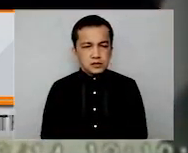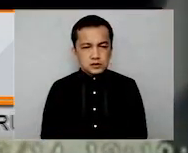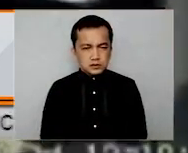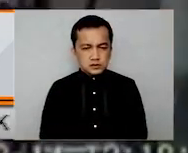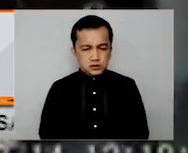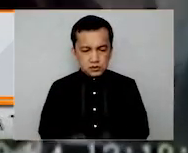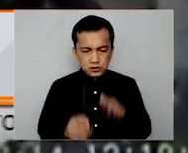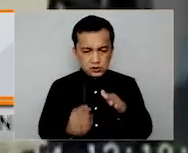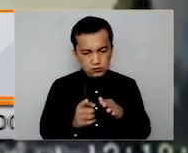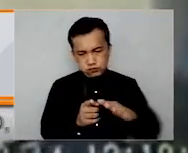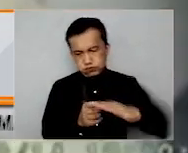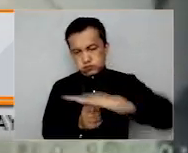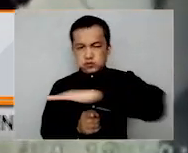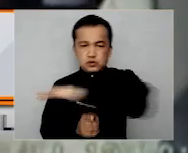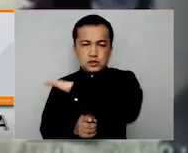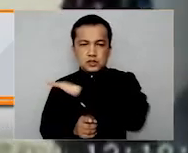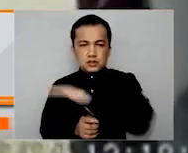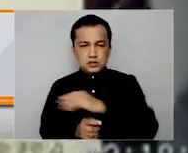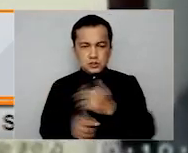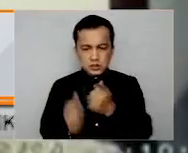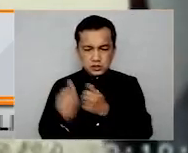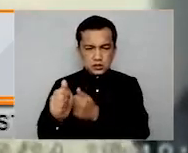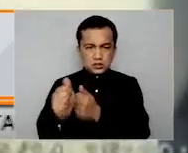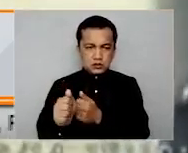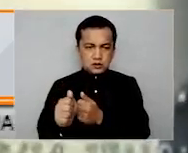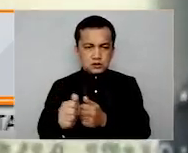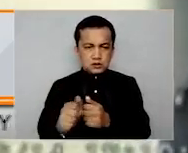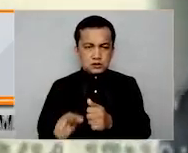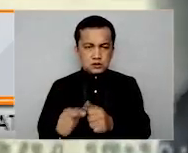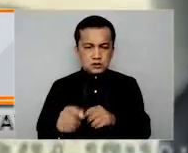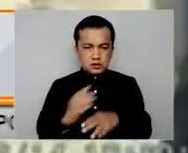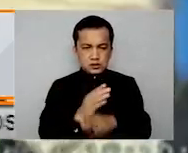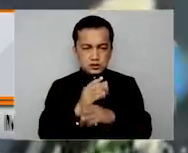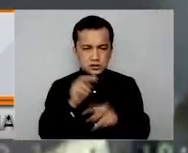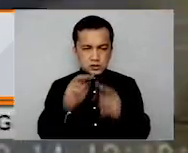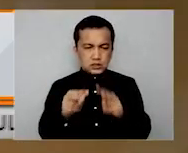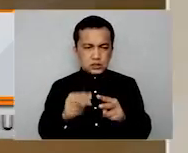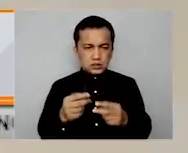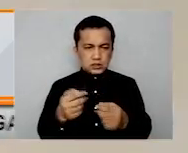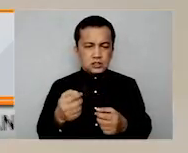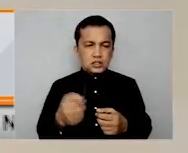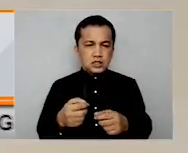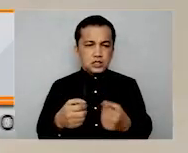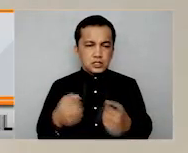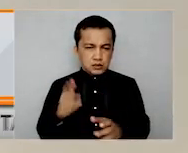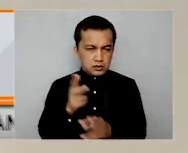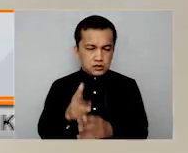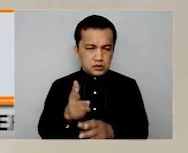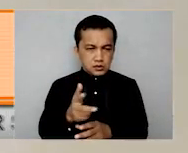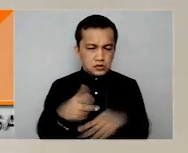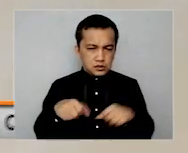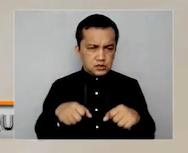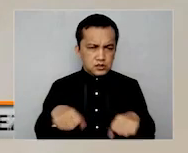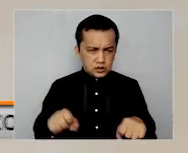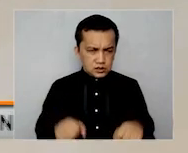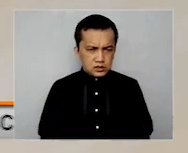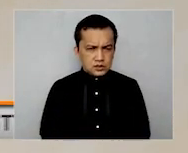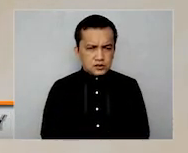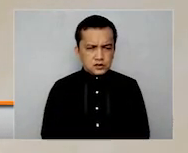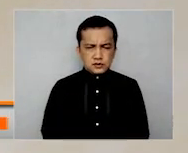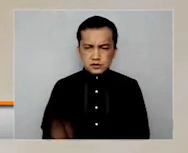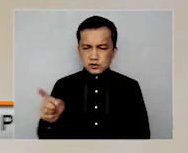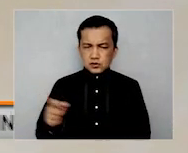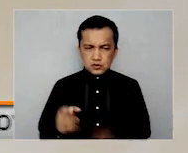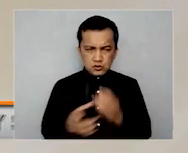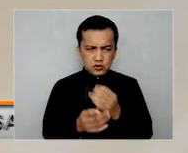Nagtuloy-tuloy ang tanker kaya hinabol siya at hinarang ng mga nakakitang rider. Itong oil tanker is magta-turn